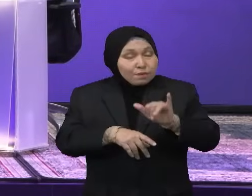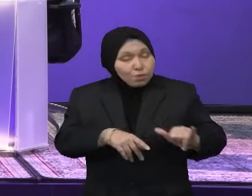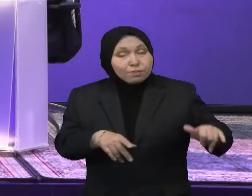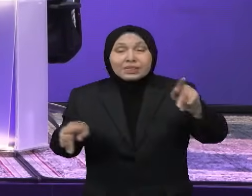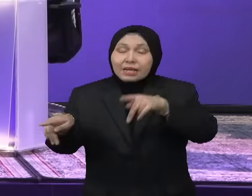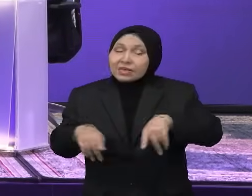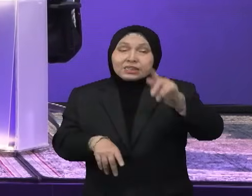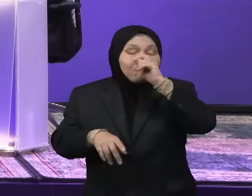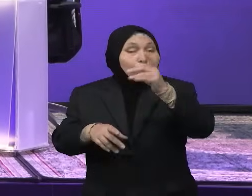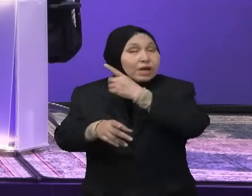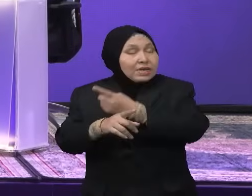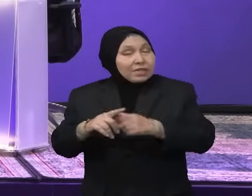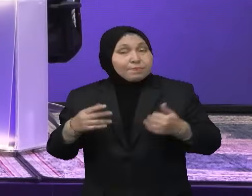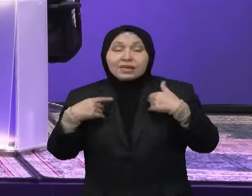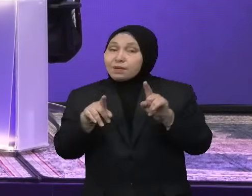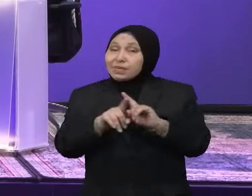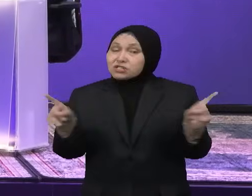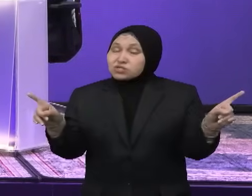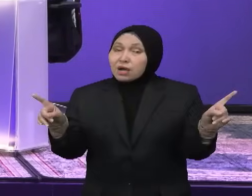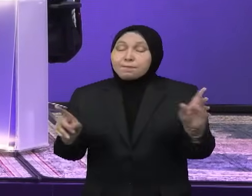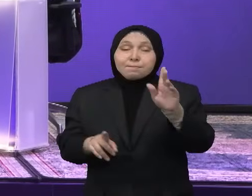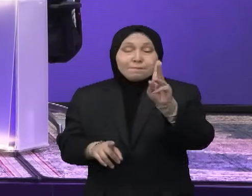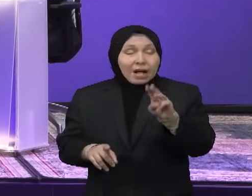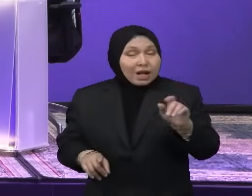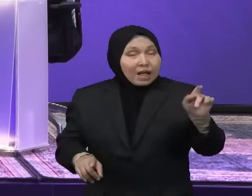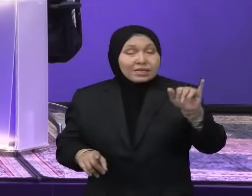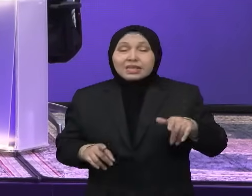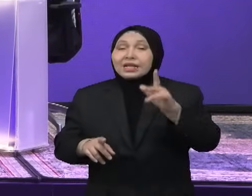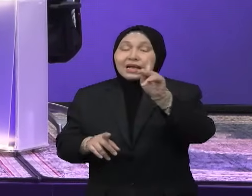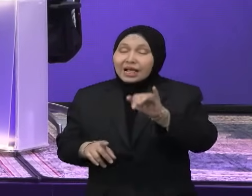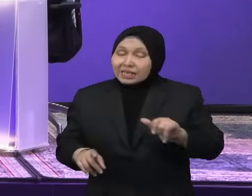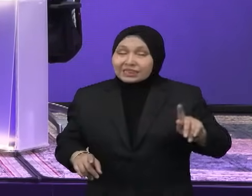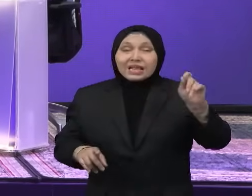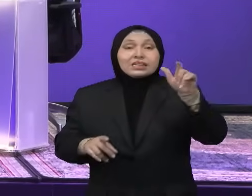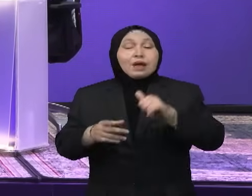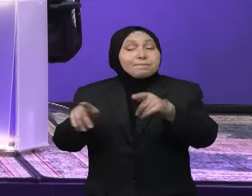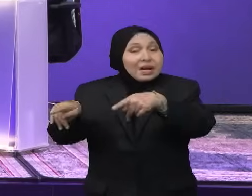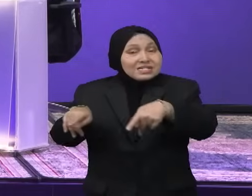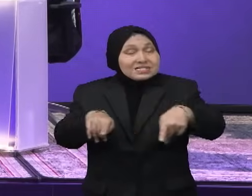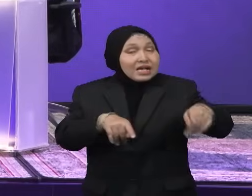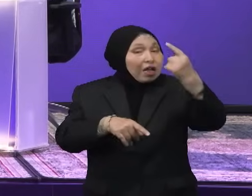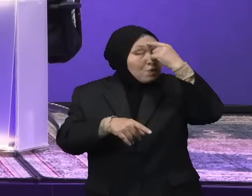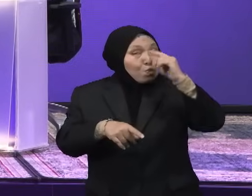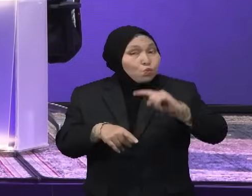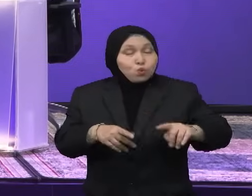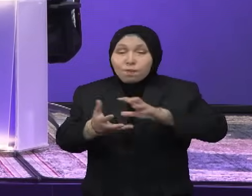tipu daya. Tapi ada beza di antara makar dan juga kait. Kait ini adalah perancangan untuk